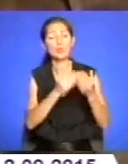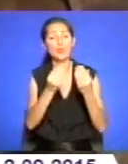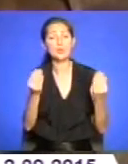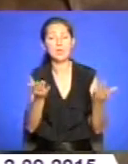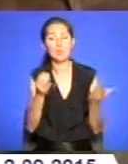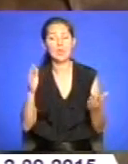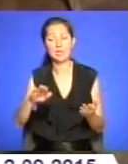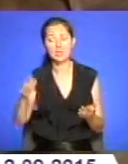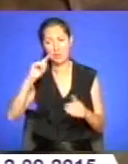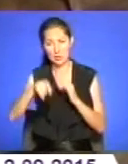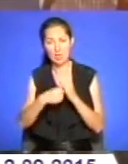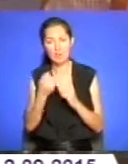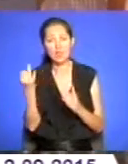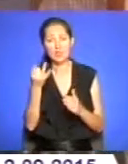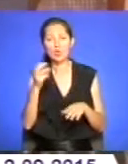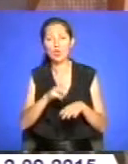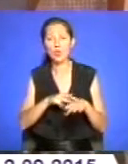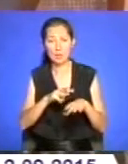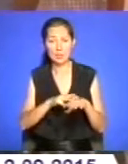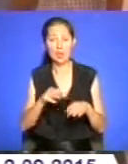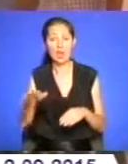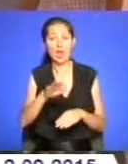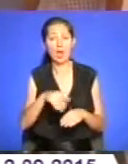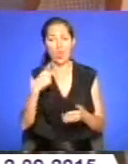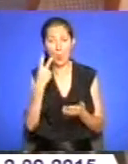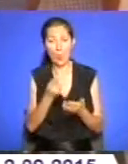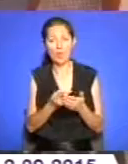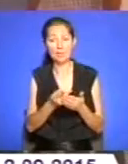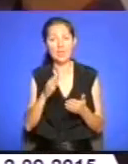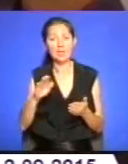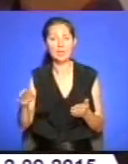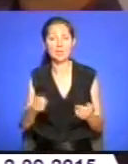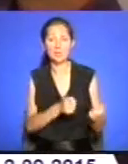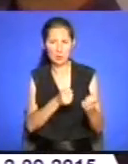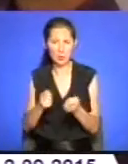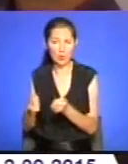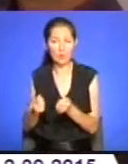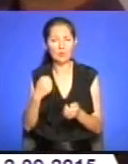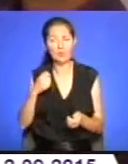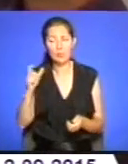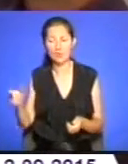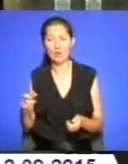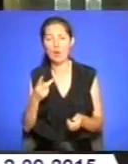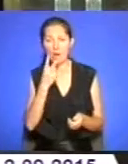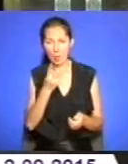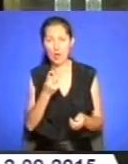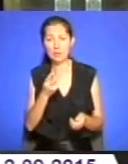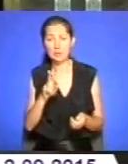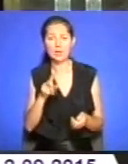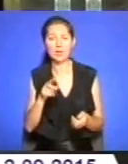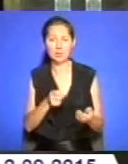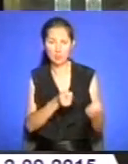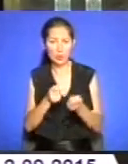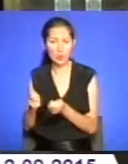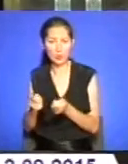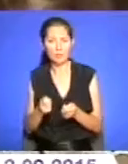дізналися історію правоохоронного відомства краю, показали юним відвідувачам озброєння бійців, демонстрували у дії зброю, якою користуються працівники